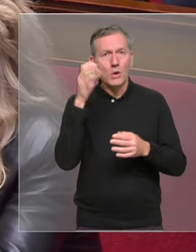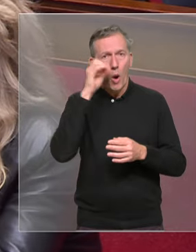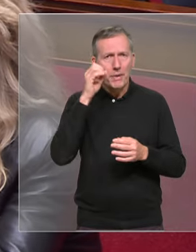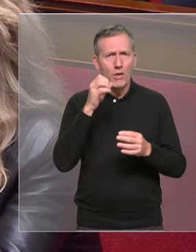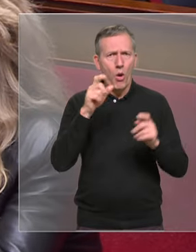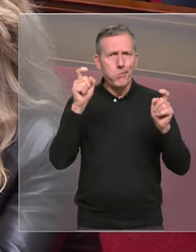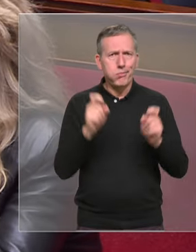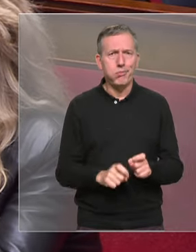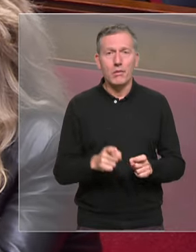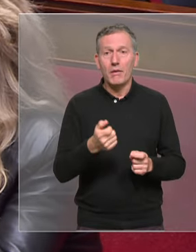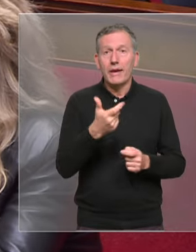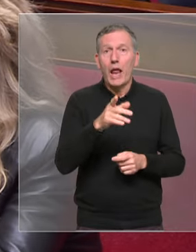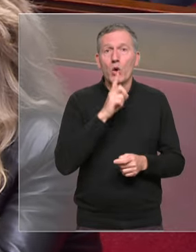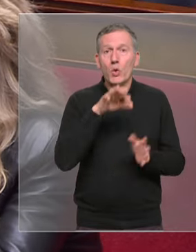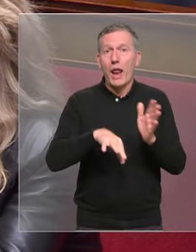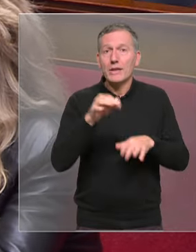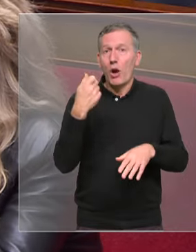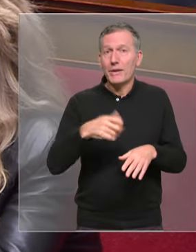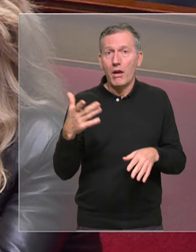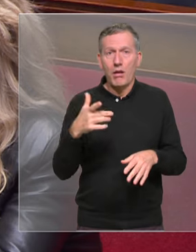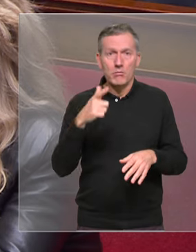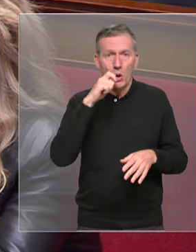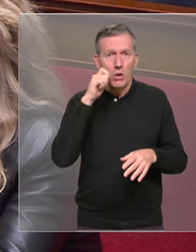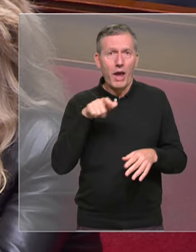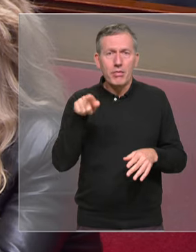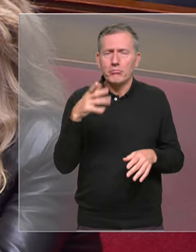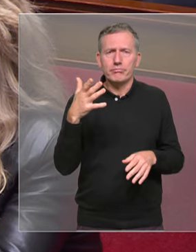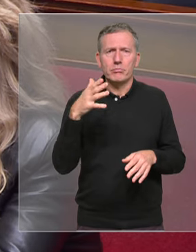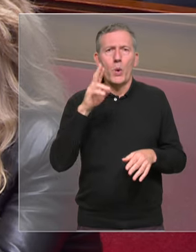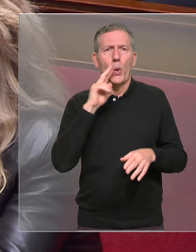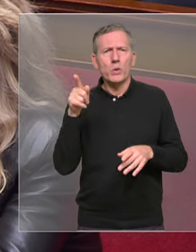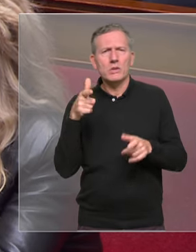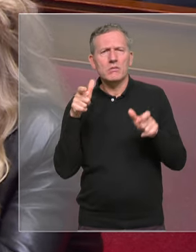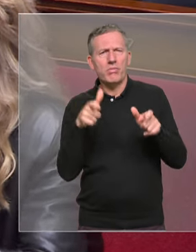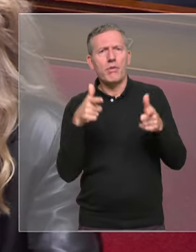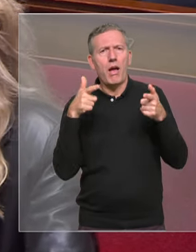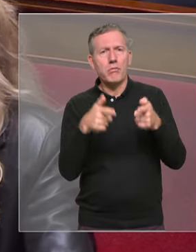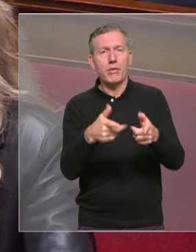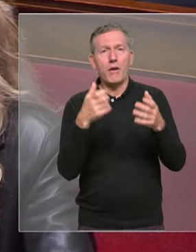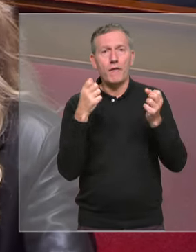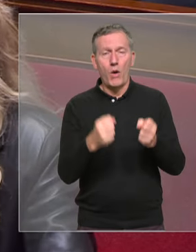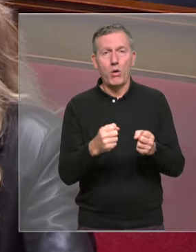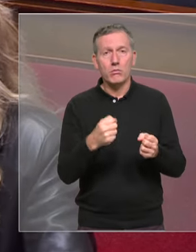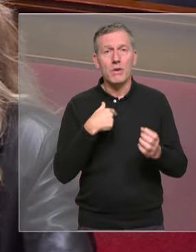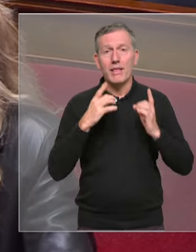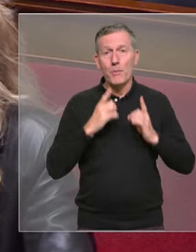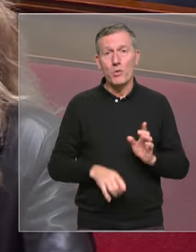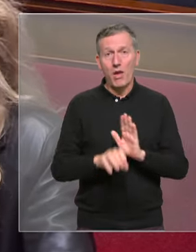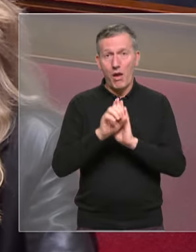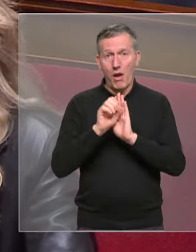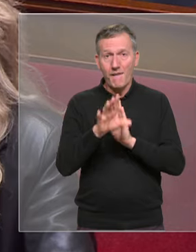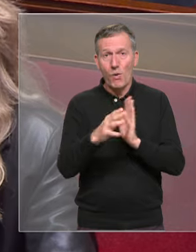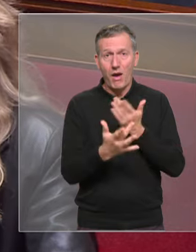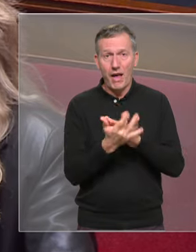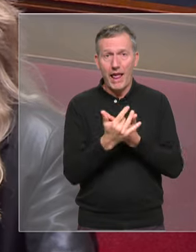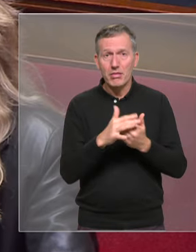l'élection présidentielle en Russie, le régime du Kremlin intensifie la répression. C'est pourquoi j'ai adressé aux députés de la Douma une lettre co-signée